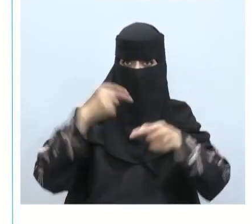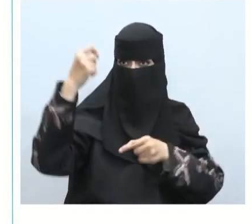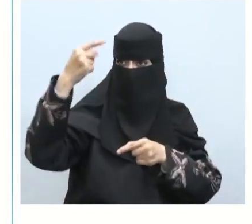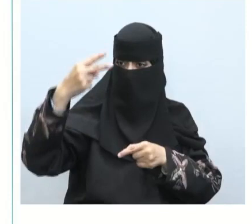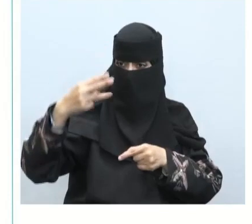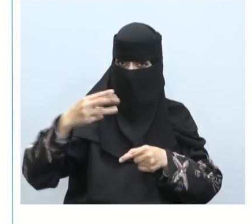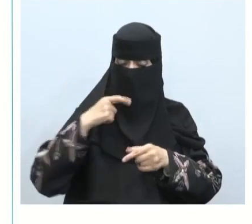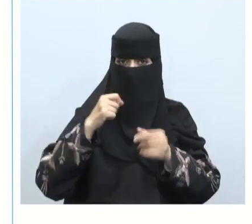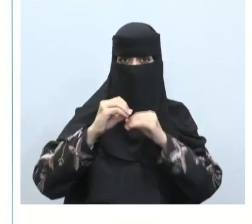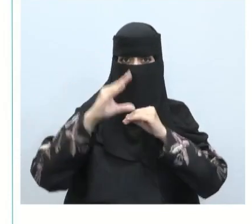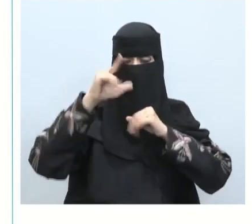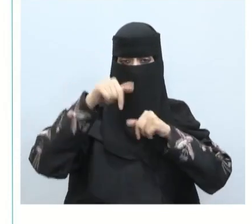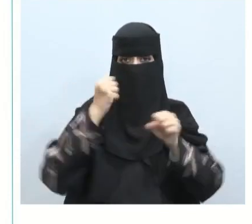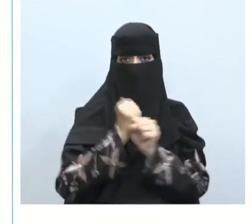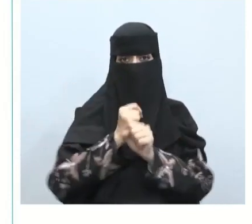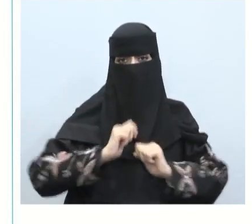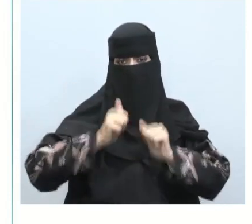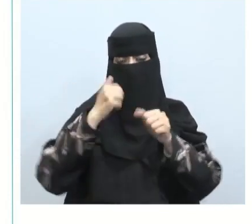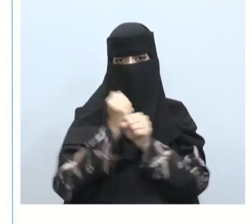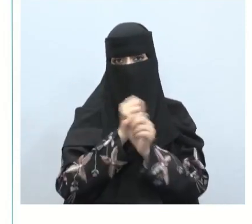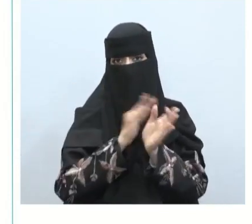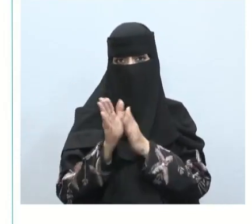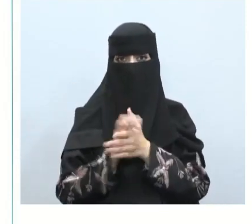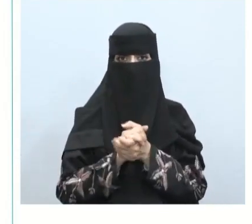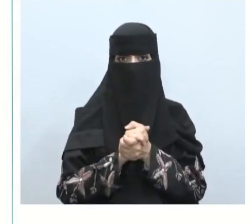خطوات هذا المشروع لتنفيذ هذه